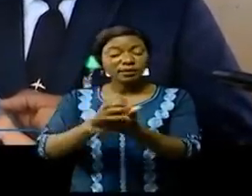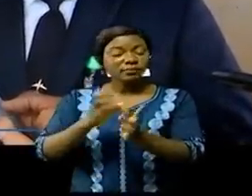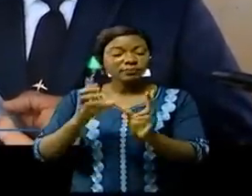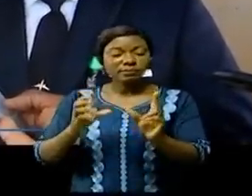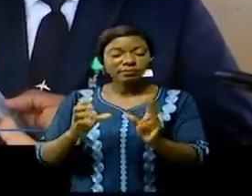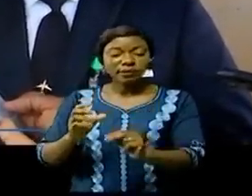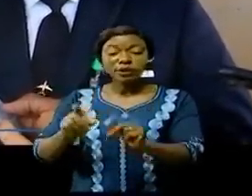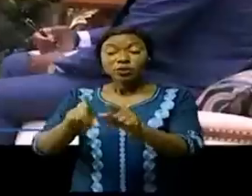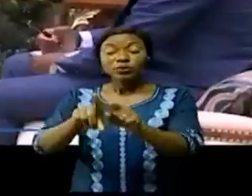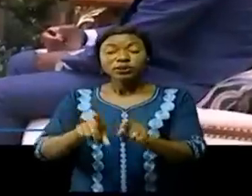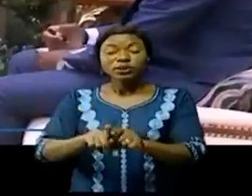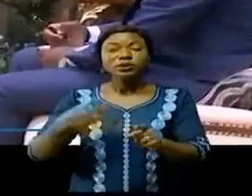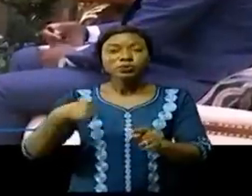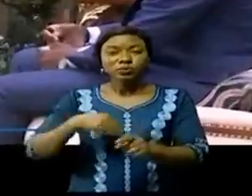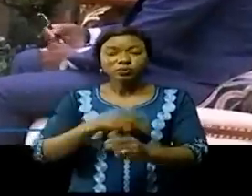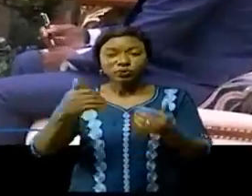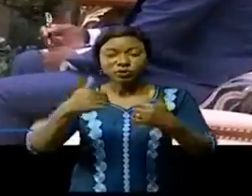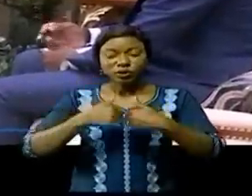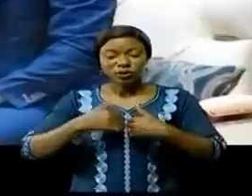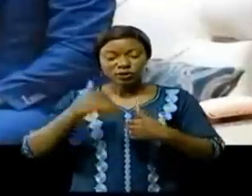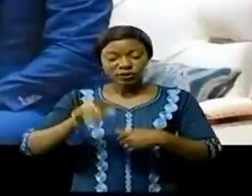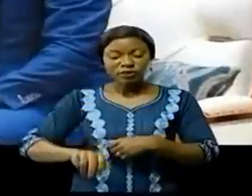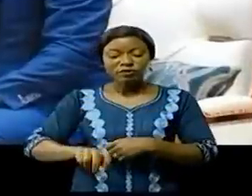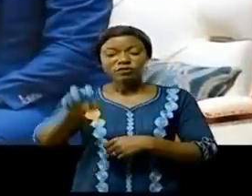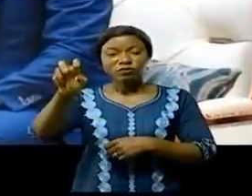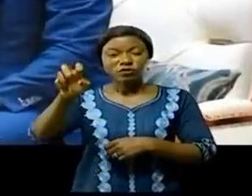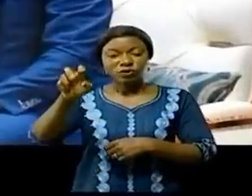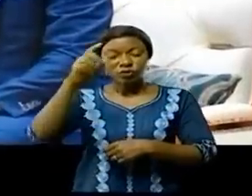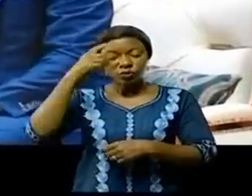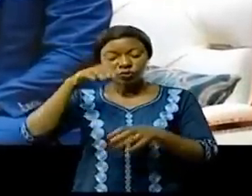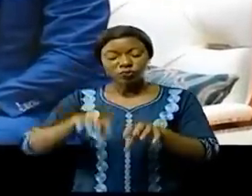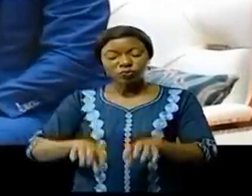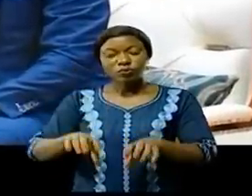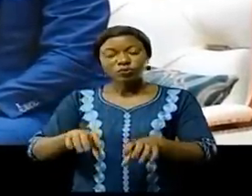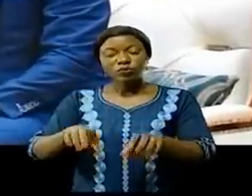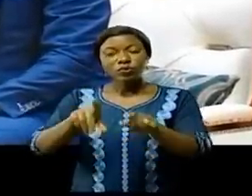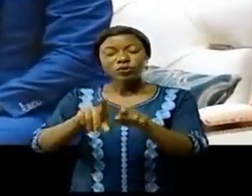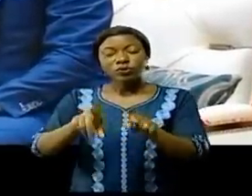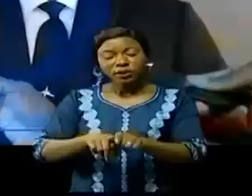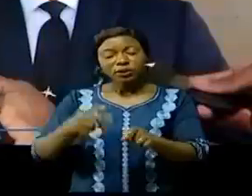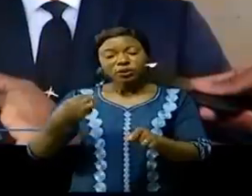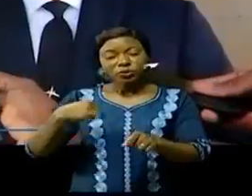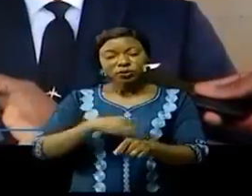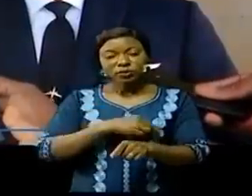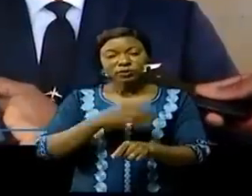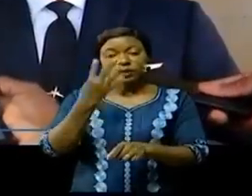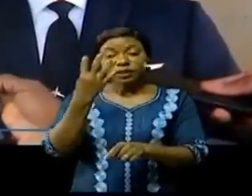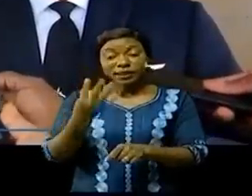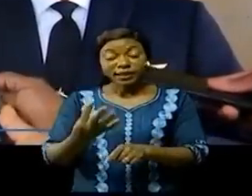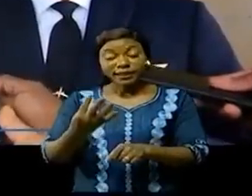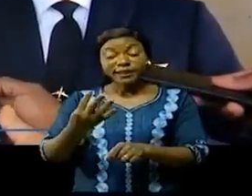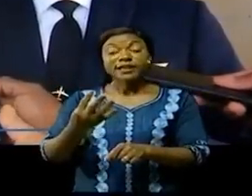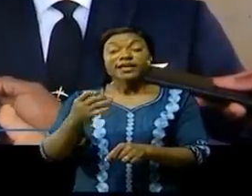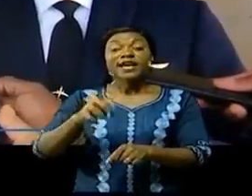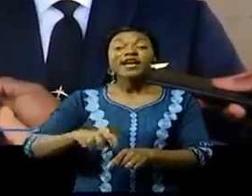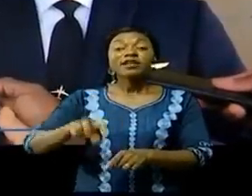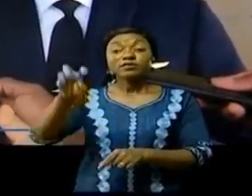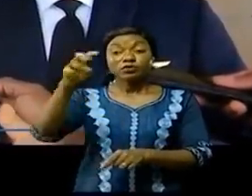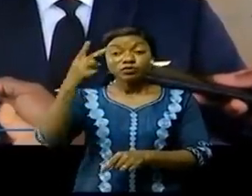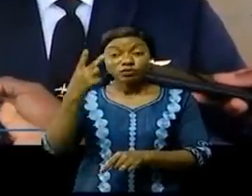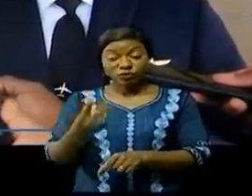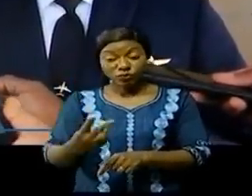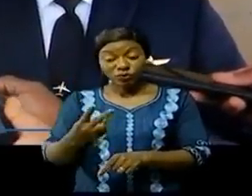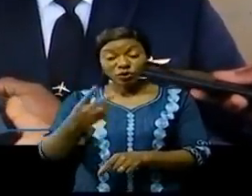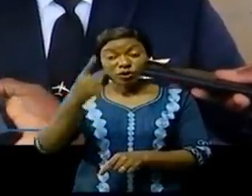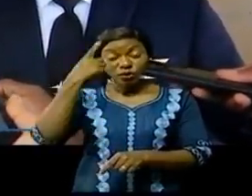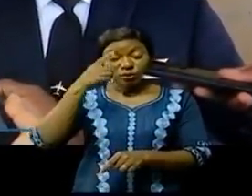Et nous allons assurer ces vols en RDC. Nous avons toujours eu 4 avions, c'est-à-dire qu'il y a 2 avions qui étaient